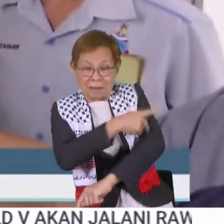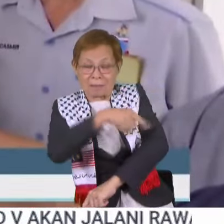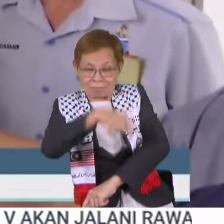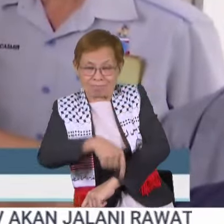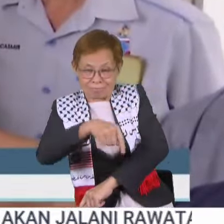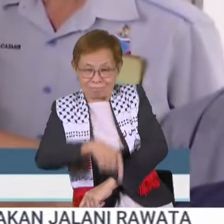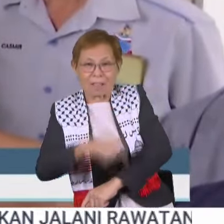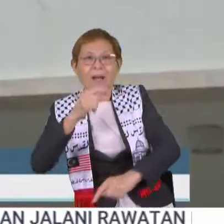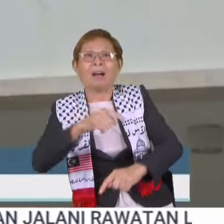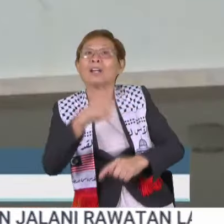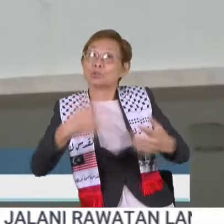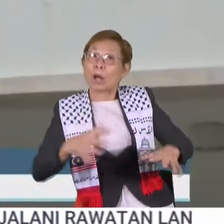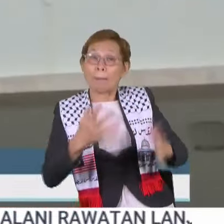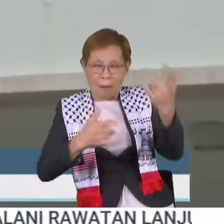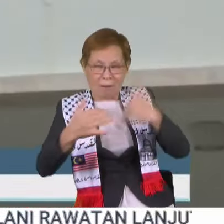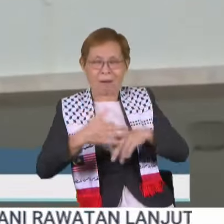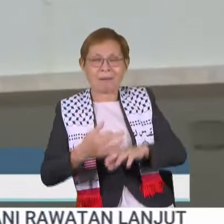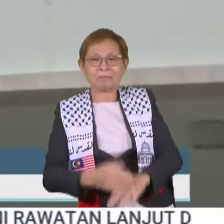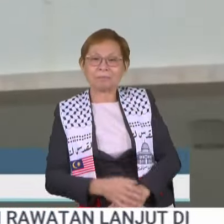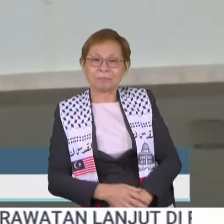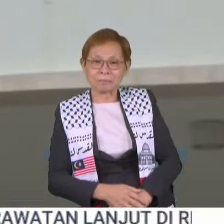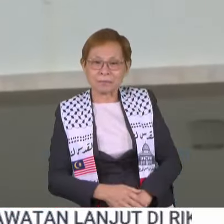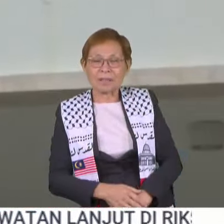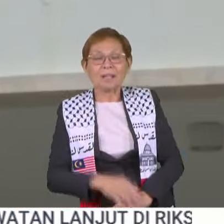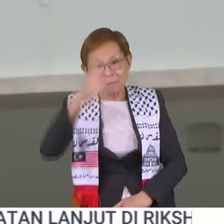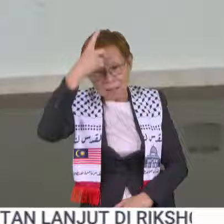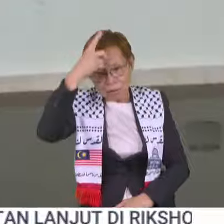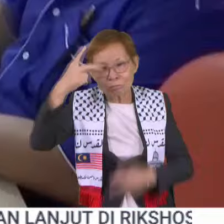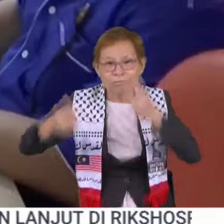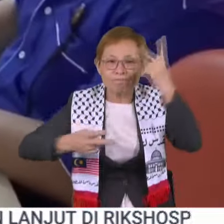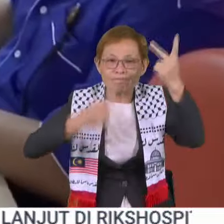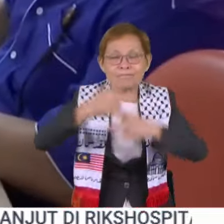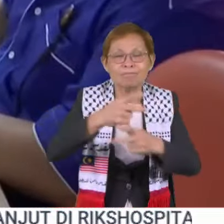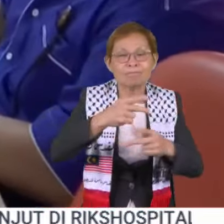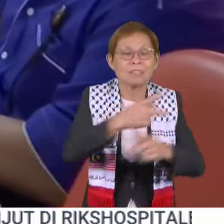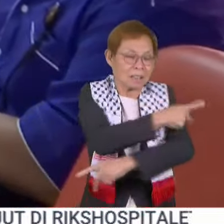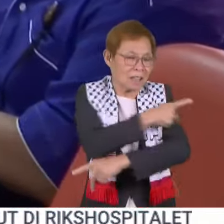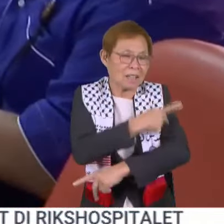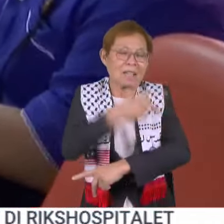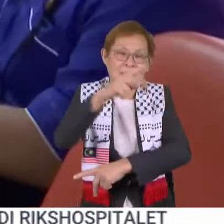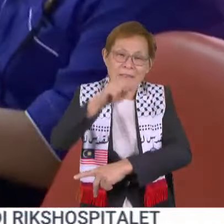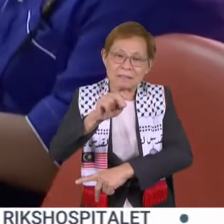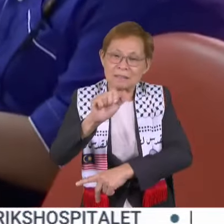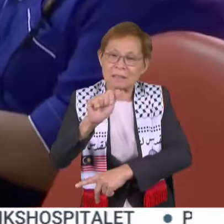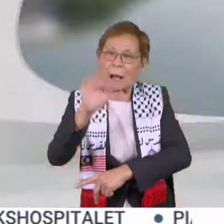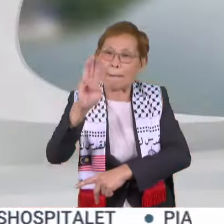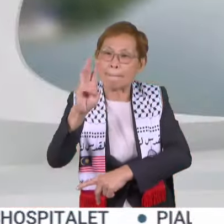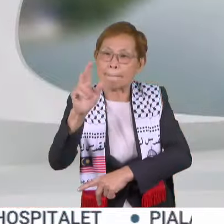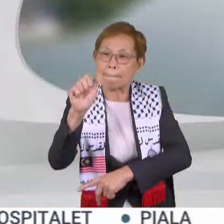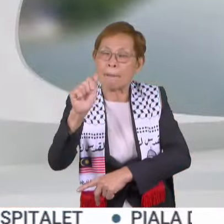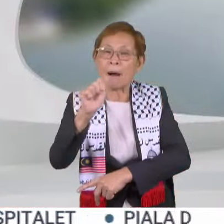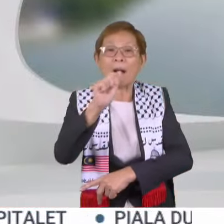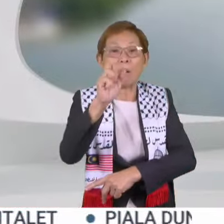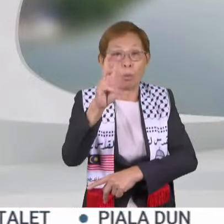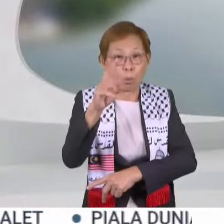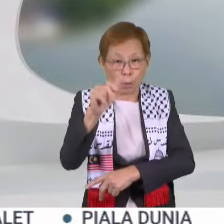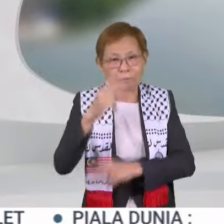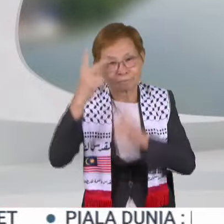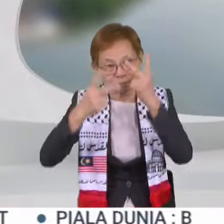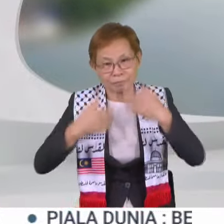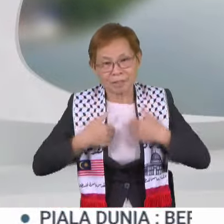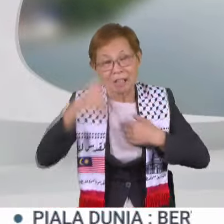yang terbakar Datuk James turut melawat klinik kesihatan nabawan